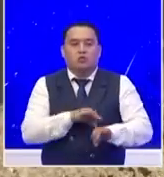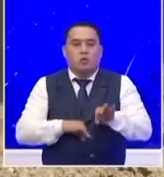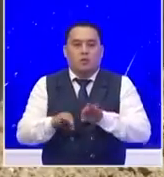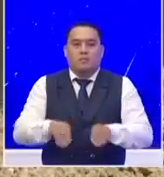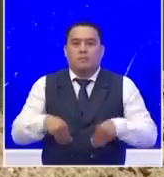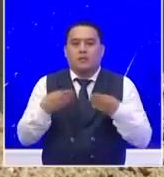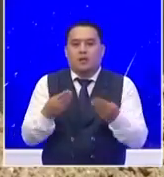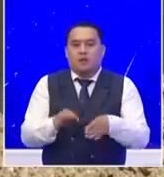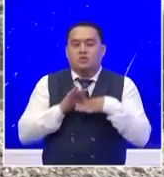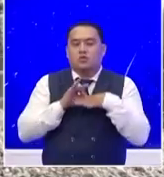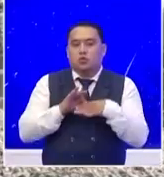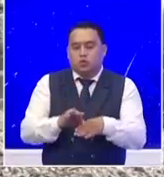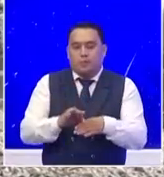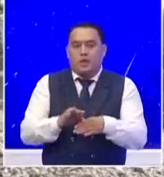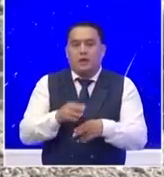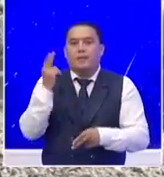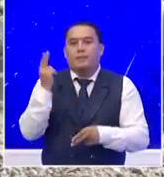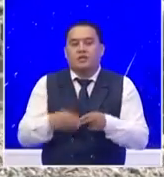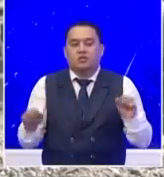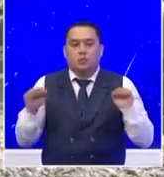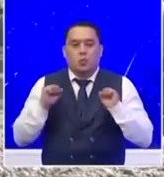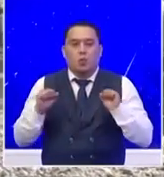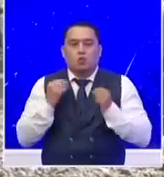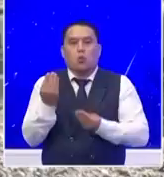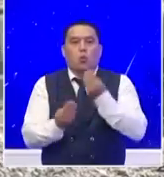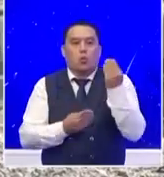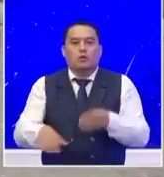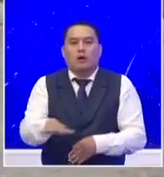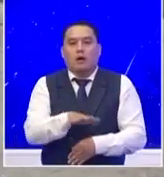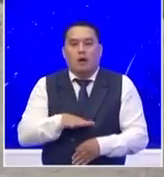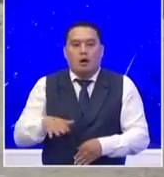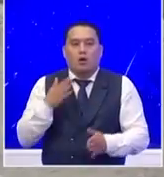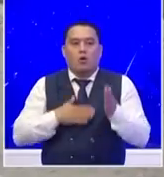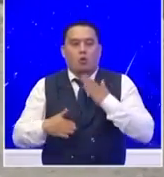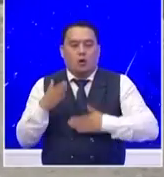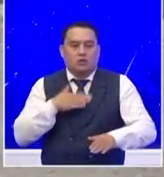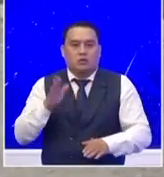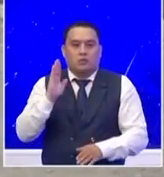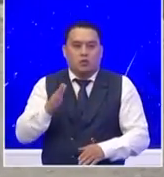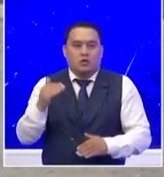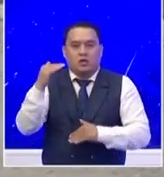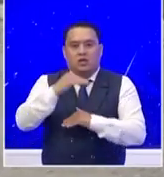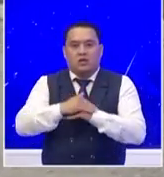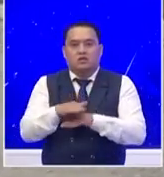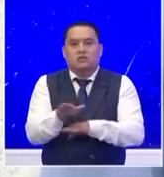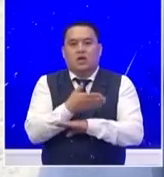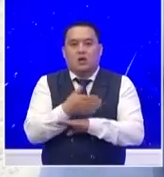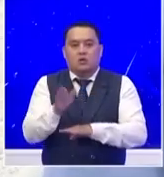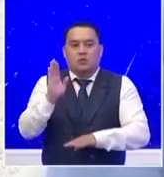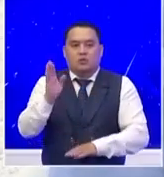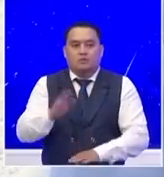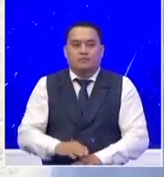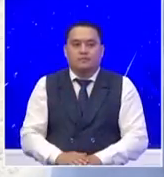шағын ауданында жүргізіліп жатыр. Бітсе спорт, балалар ойын алаңы тұрғындардың көз қуанышы болады. Кешкі серуендеу орнына айналады.